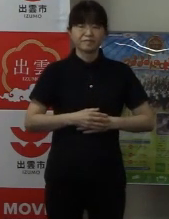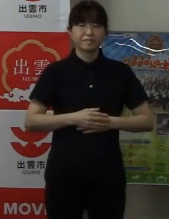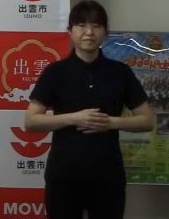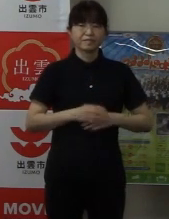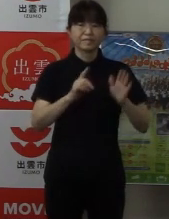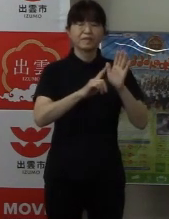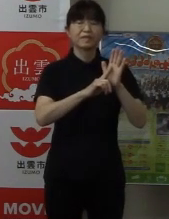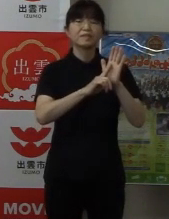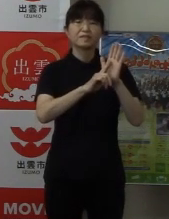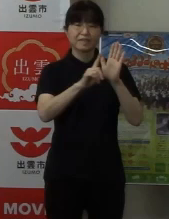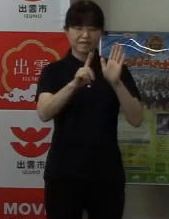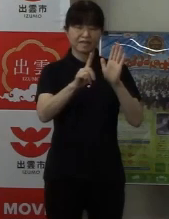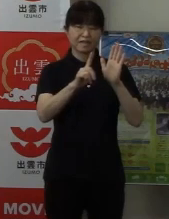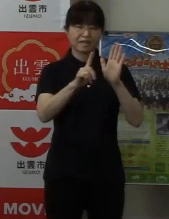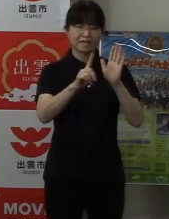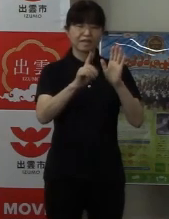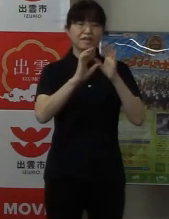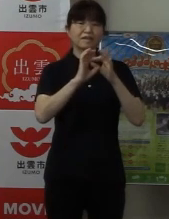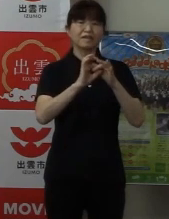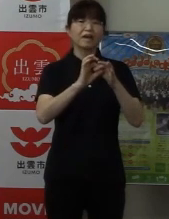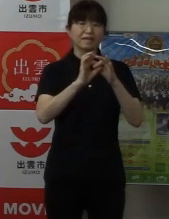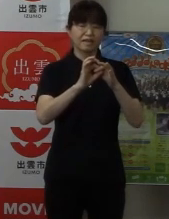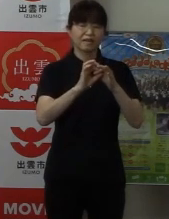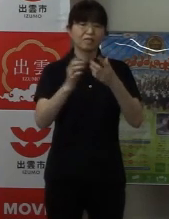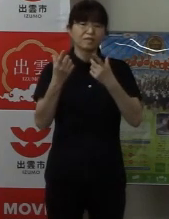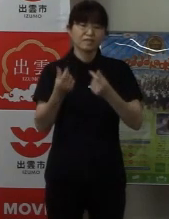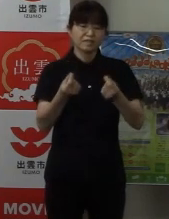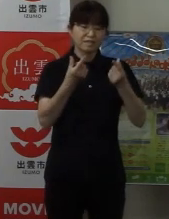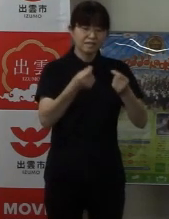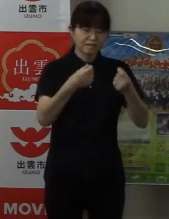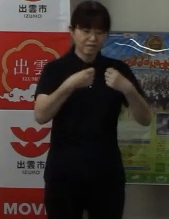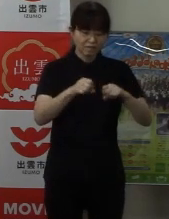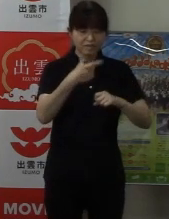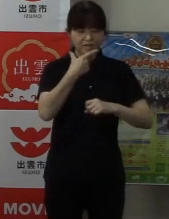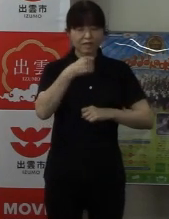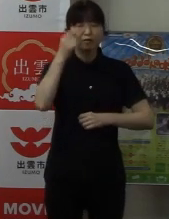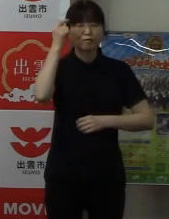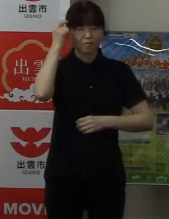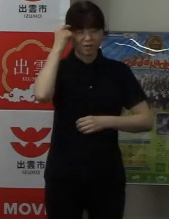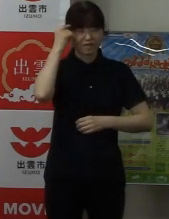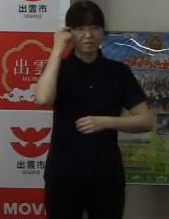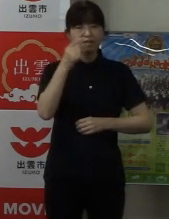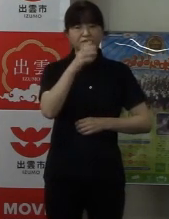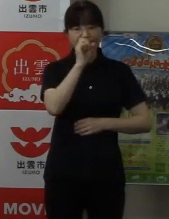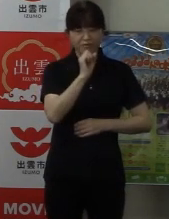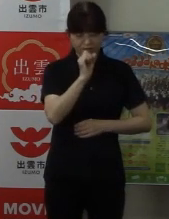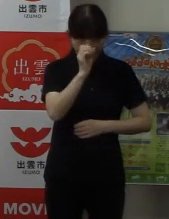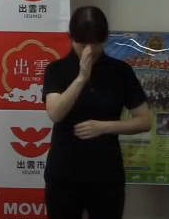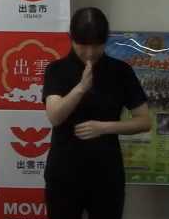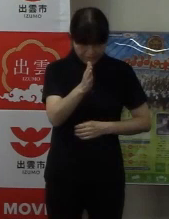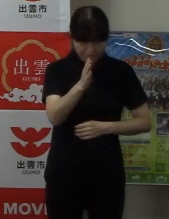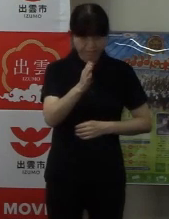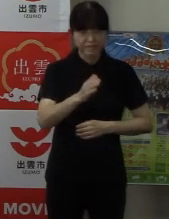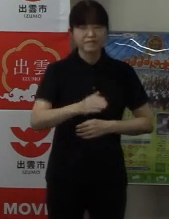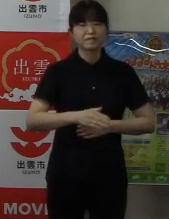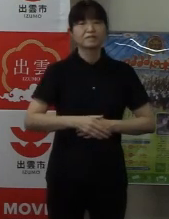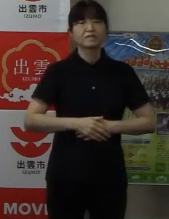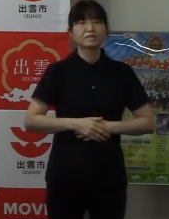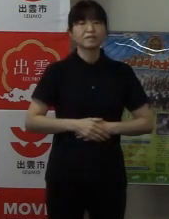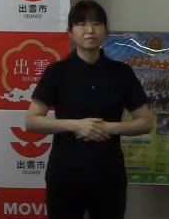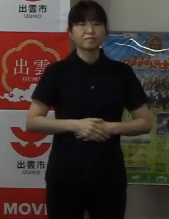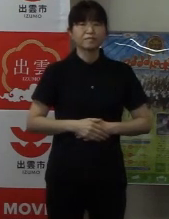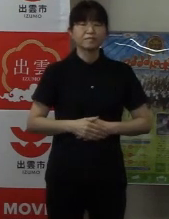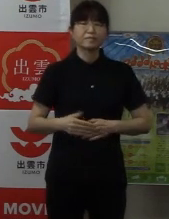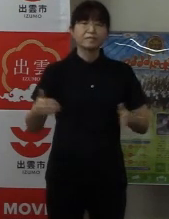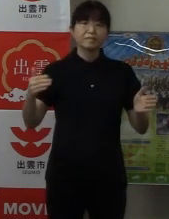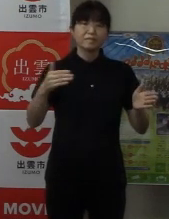宣言関係のことをまたしっかりと取り組んでまいりたいと思いますので、どうかよろしくお願いをいたします。以上